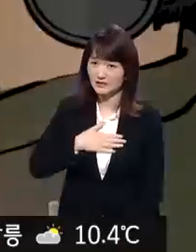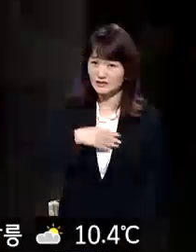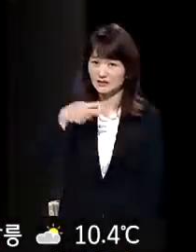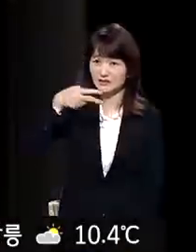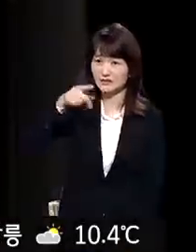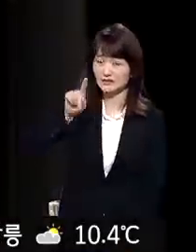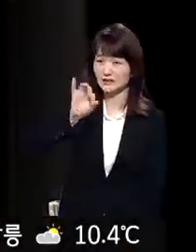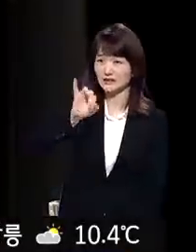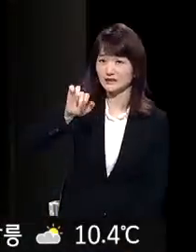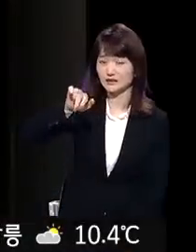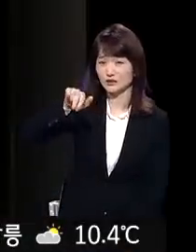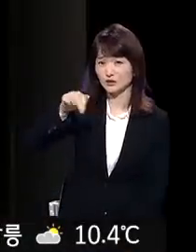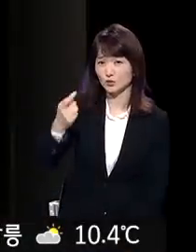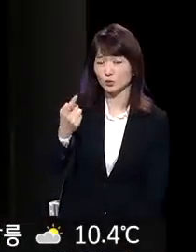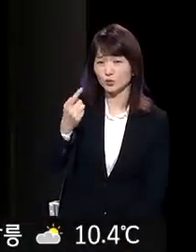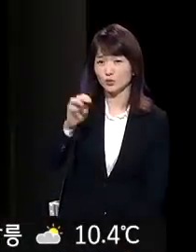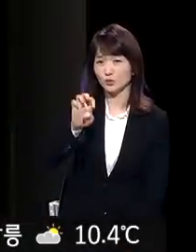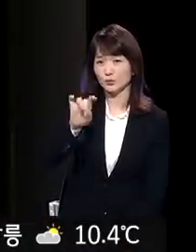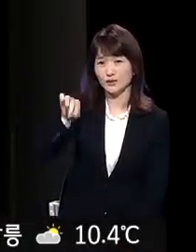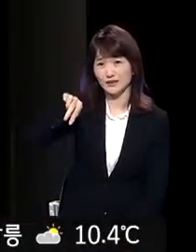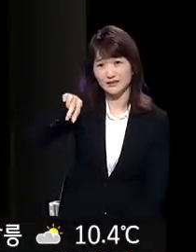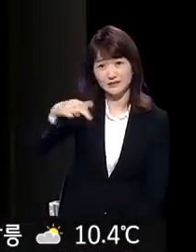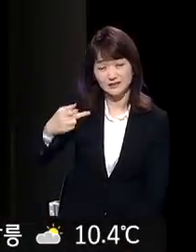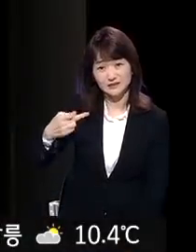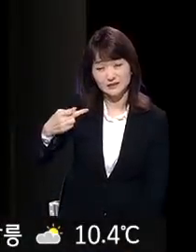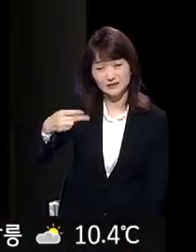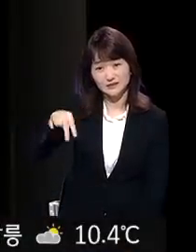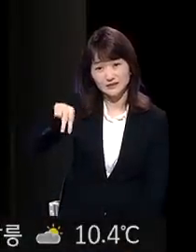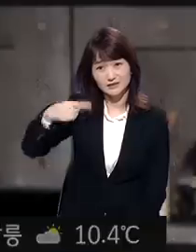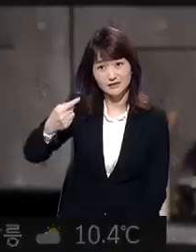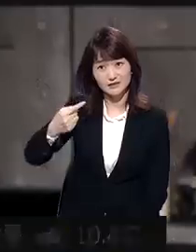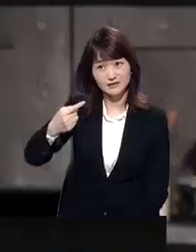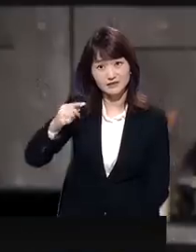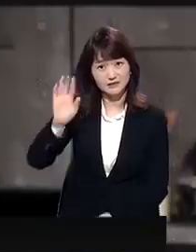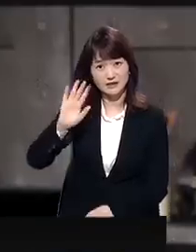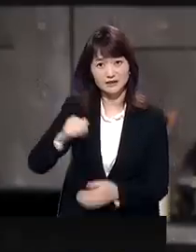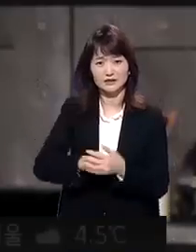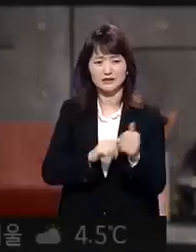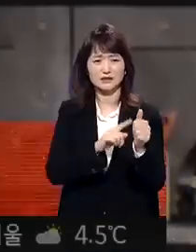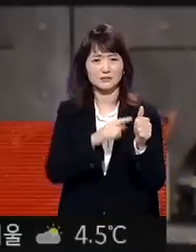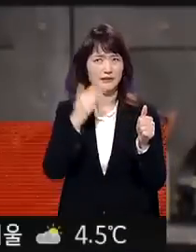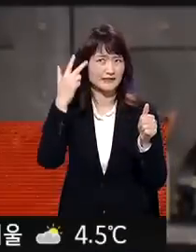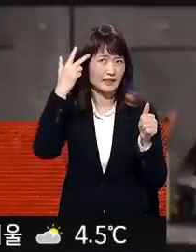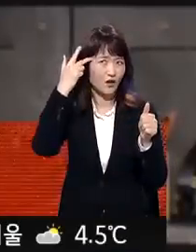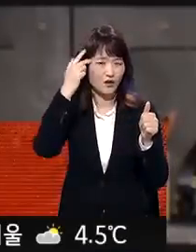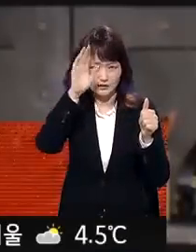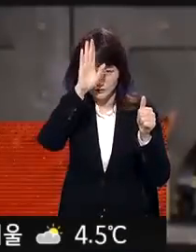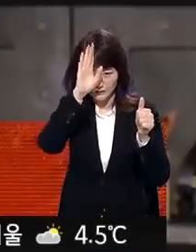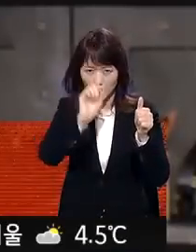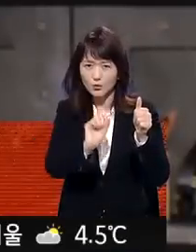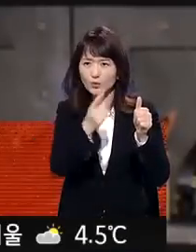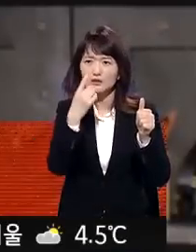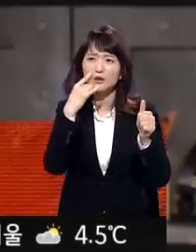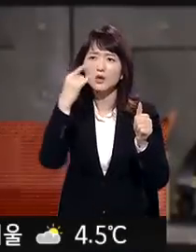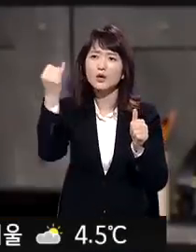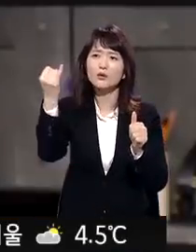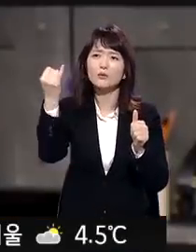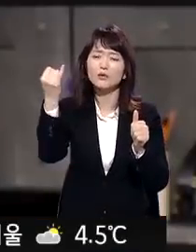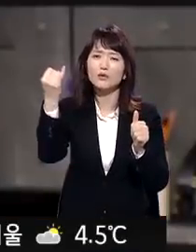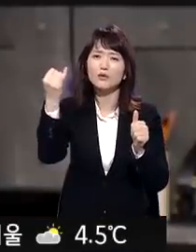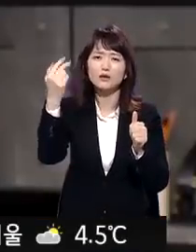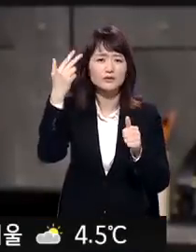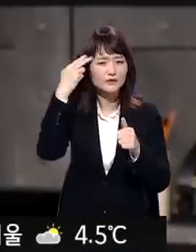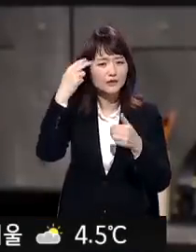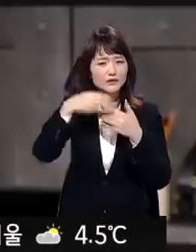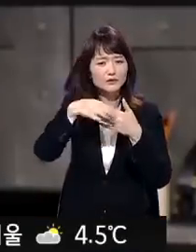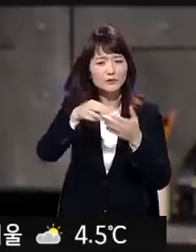뭐 이런 겁니까? 사이코패스 같진 않고요. 이 남성이 사실은 정신질환이 있었는데 그 정신질환 때문에 어머니하고 이제 정신병원 입원